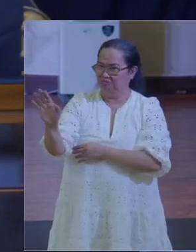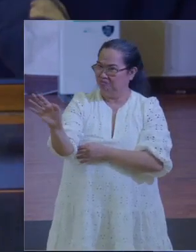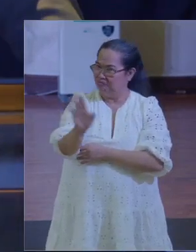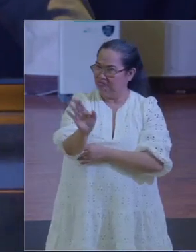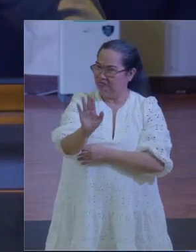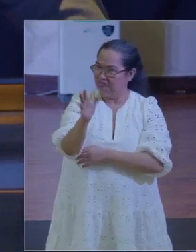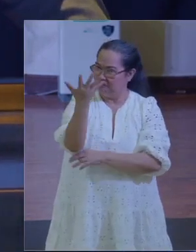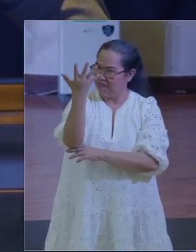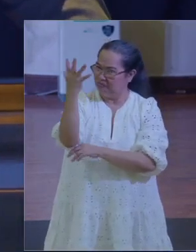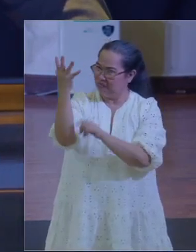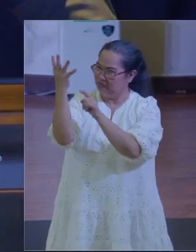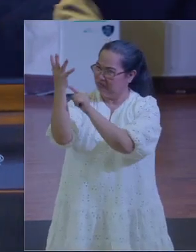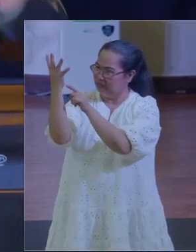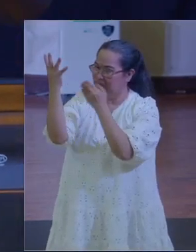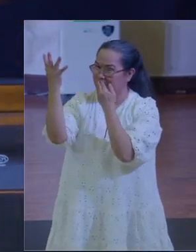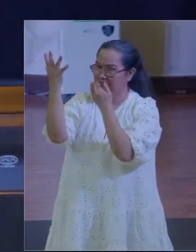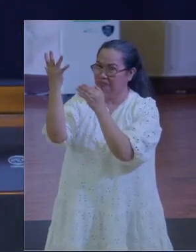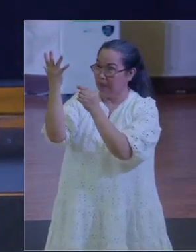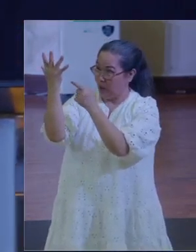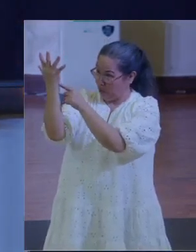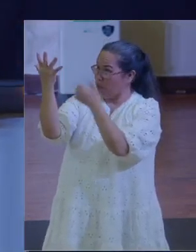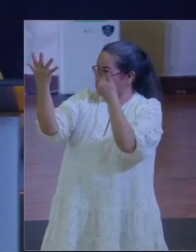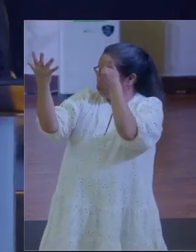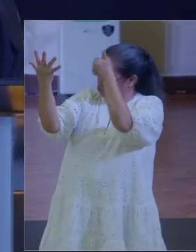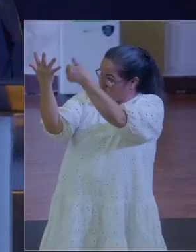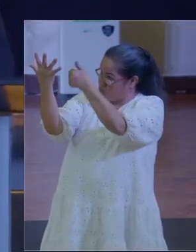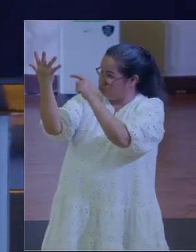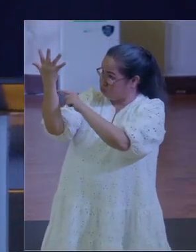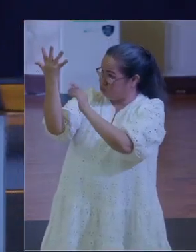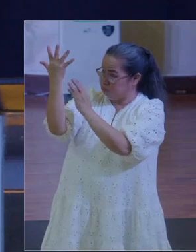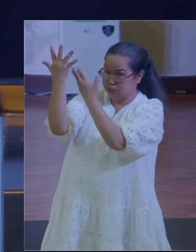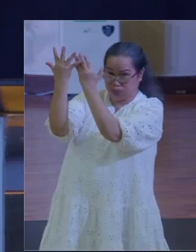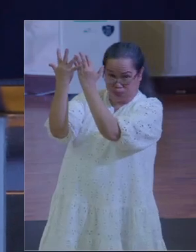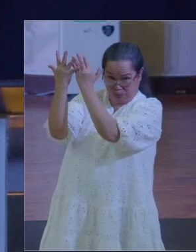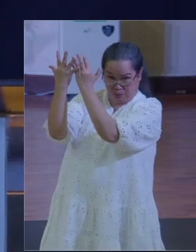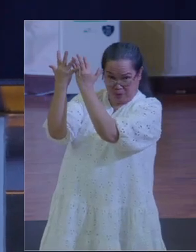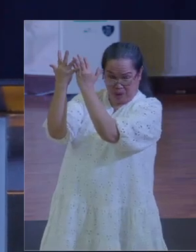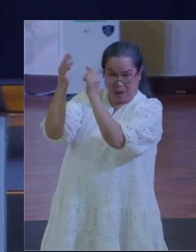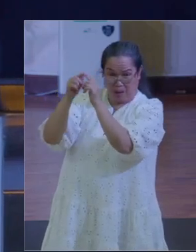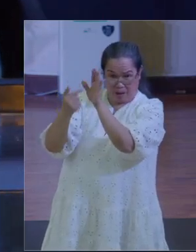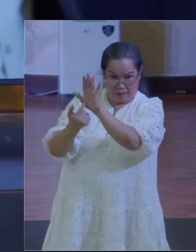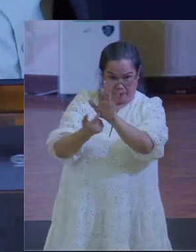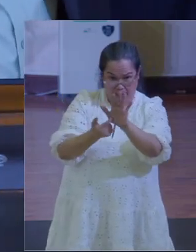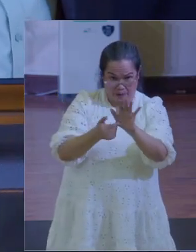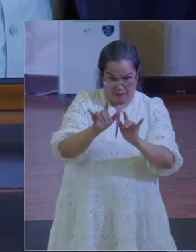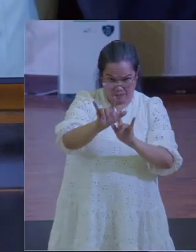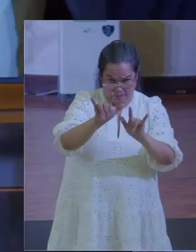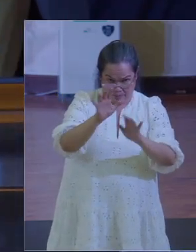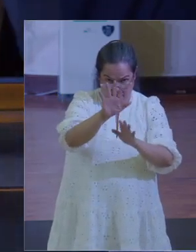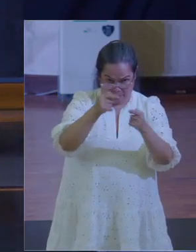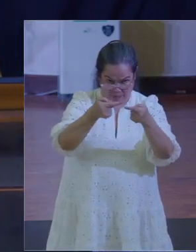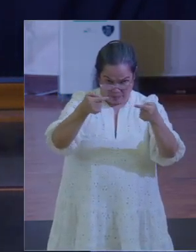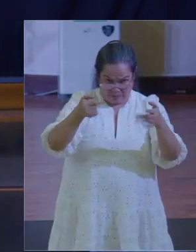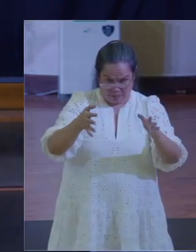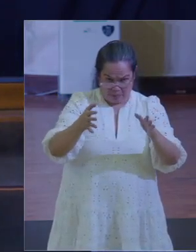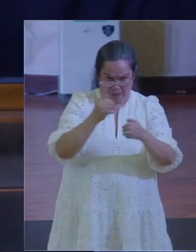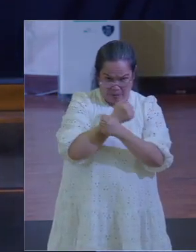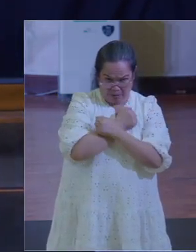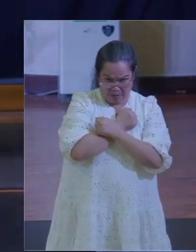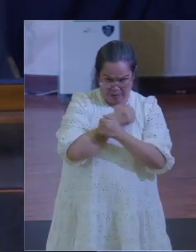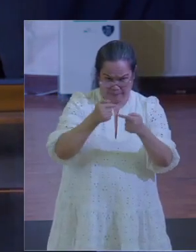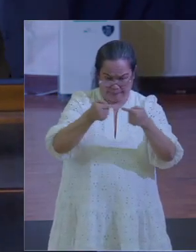tree bears bad fruit. So, ang ibig sabihin, yung mga binanggit na iyon, love your enemies, magmahal sa kaaway,